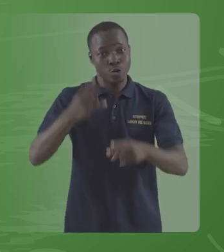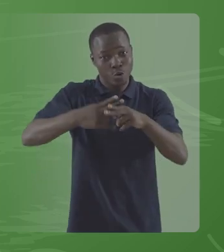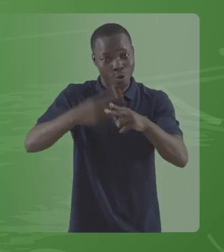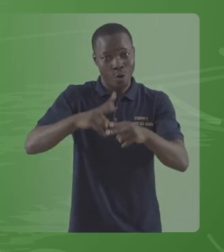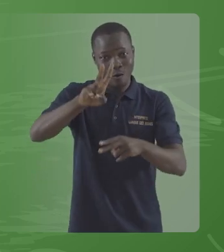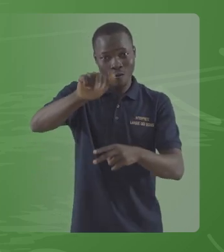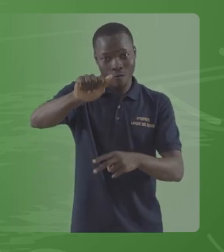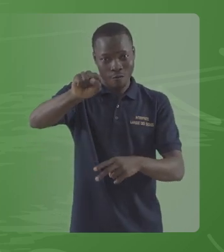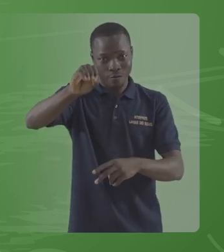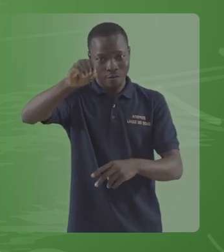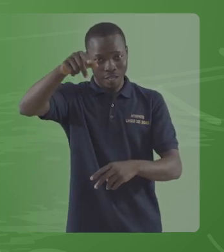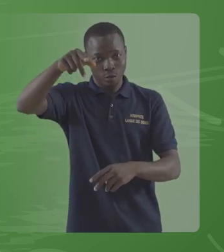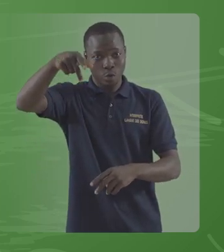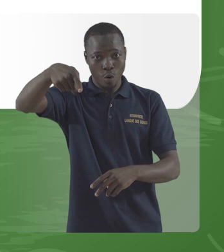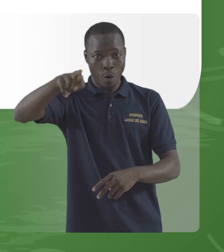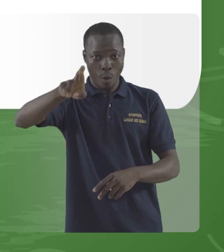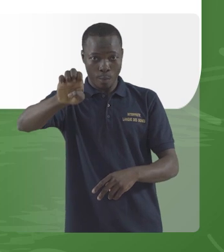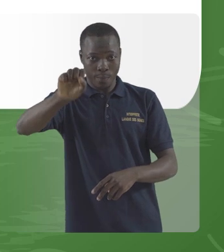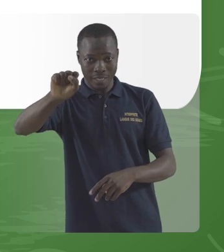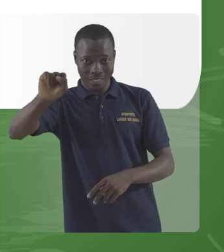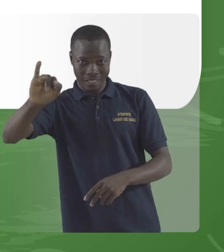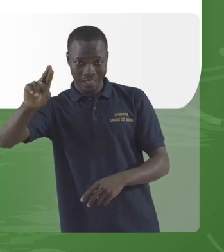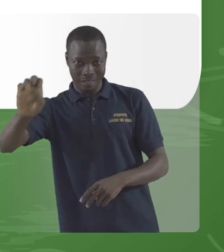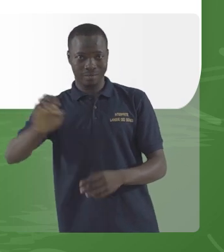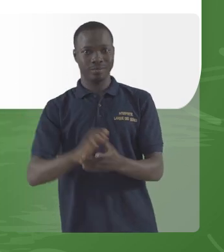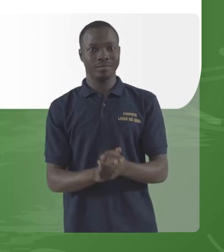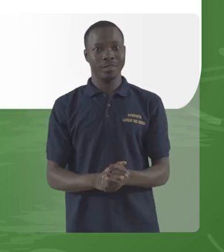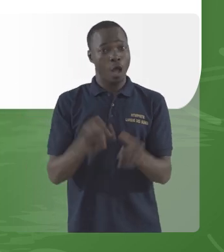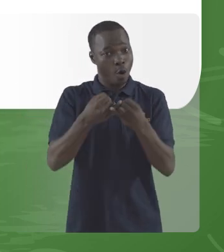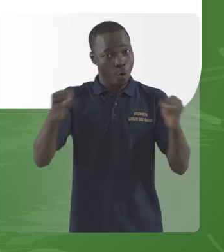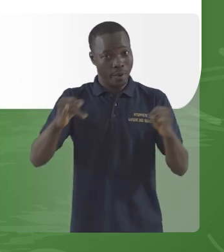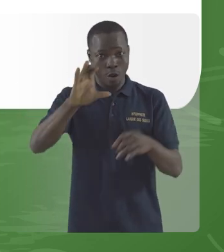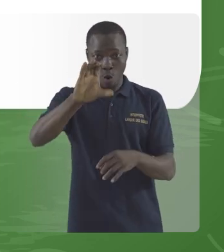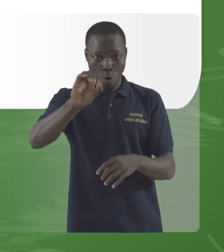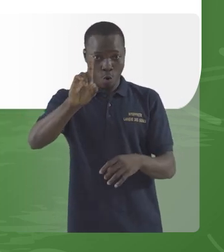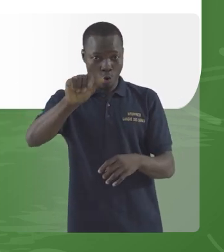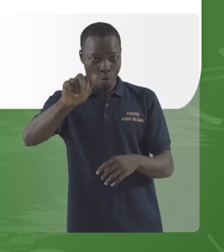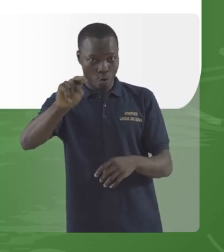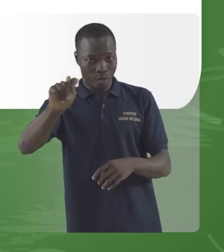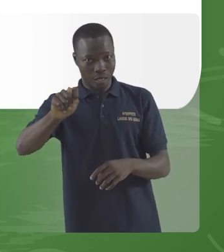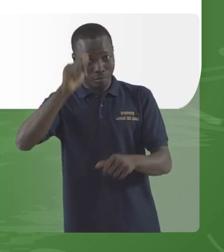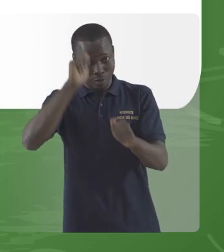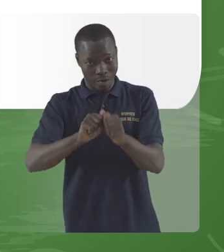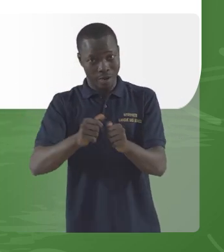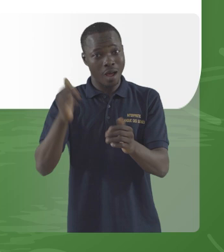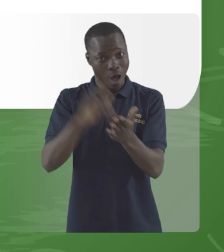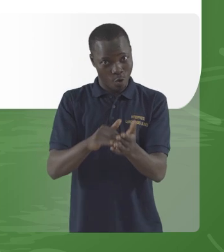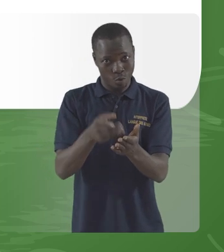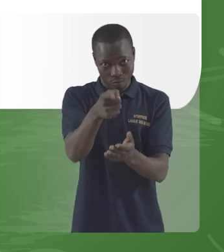la vasopressine. Le brin codant, nous le rappelons, est le suivant.